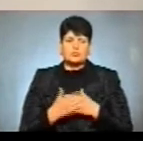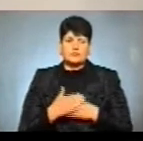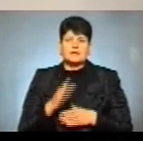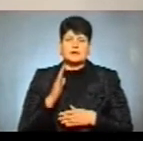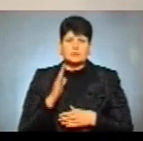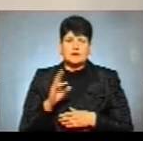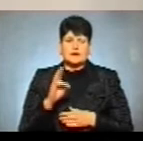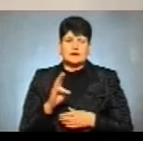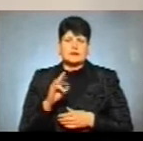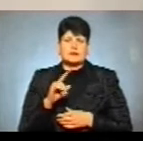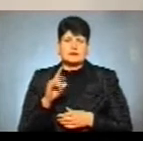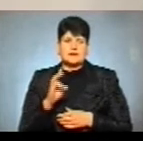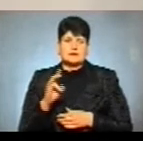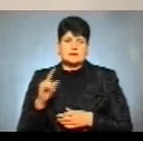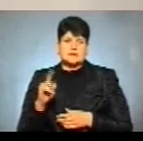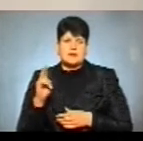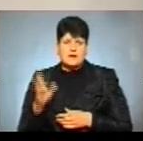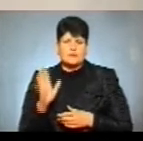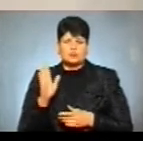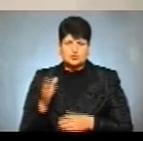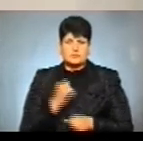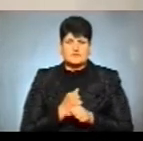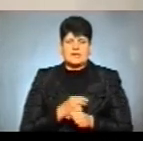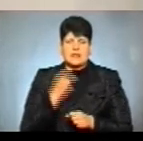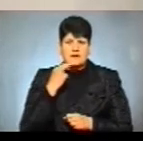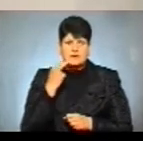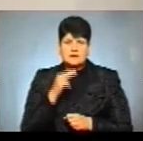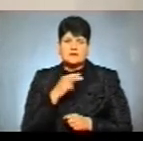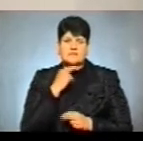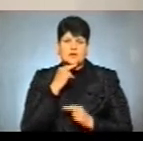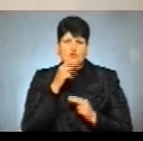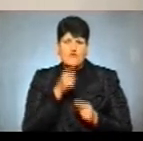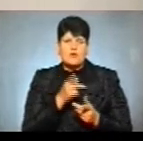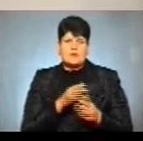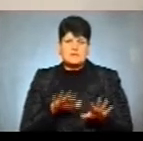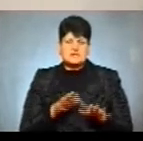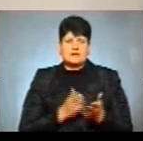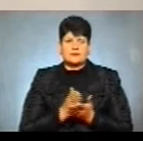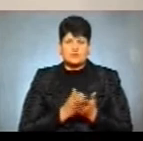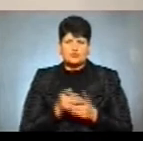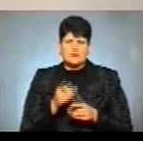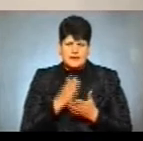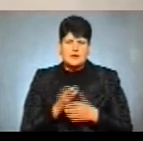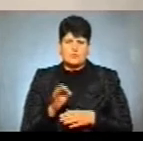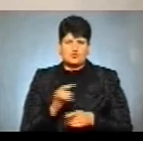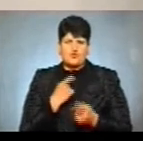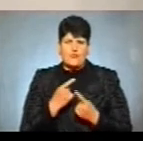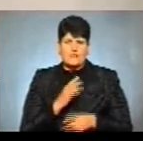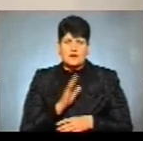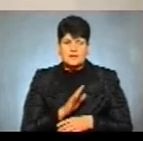НАЗК почне працювати ефективніше і звертати увагу теж на місцевих чиновників. Тут є про що говорити.